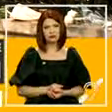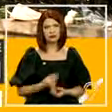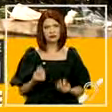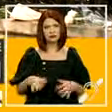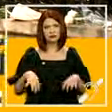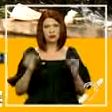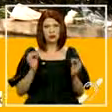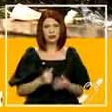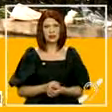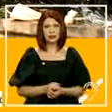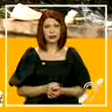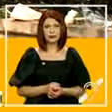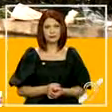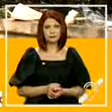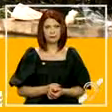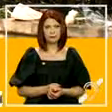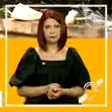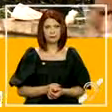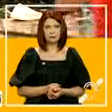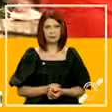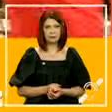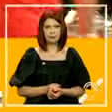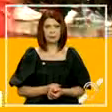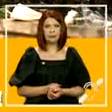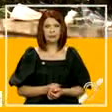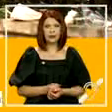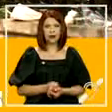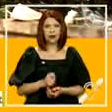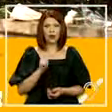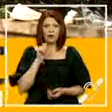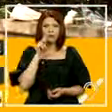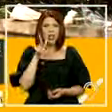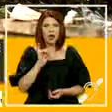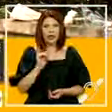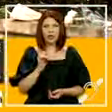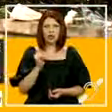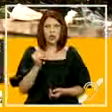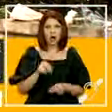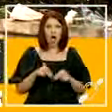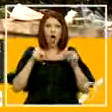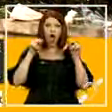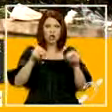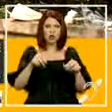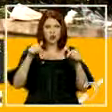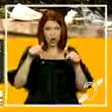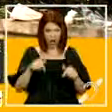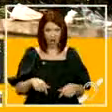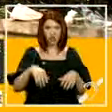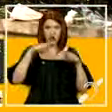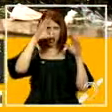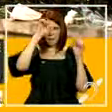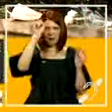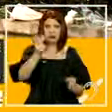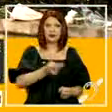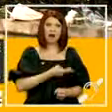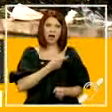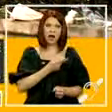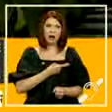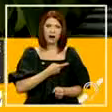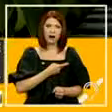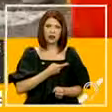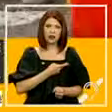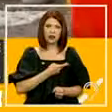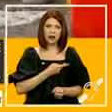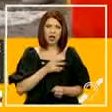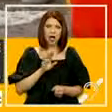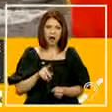Bun găsit, doamnelor și domnilor, bun găsit, Laura. Fiecare dintre cei care ajunge aici la Ambasada Marii Britanii ține